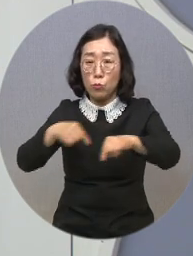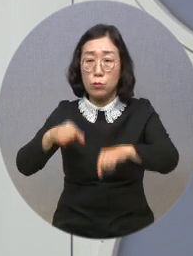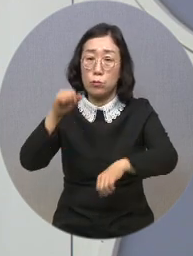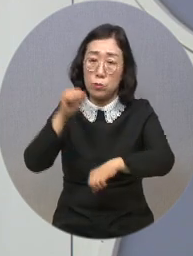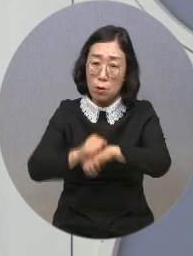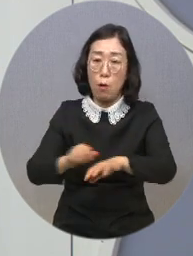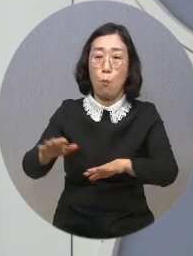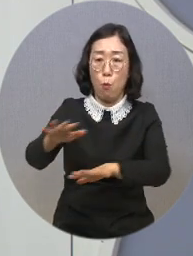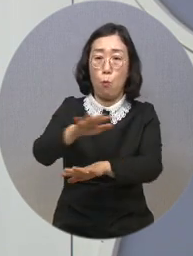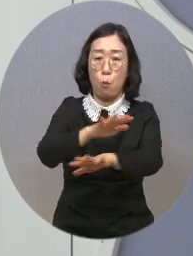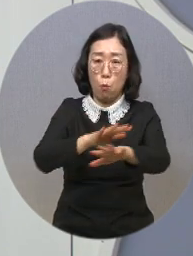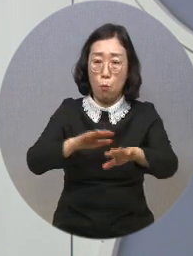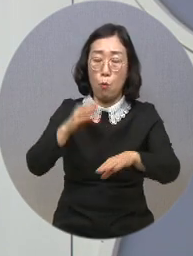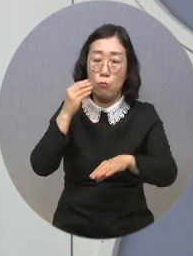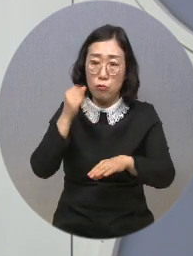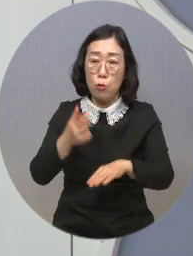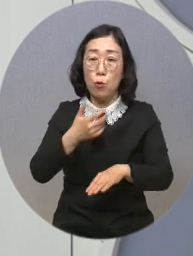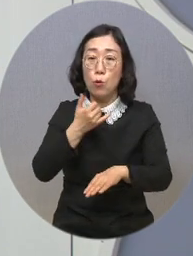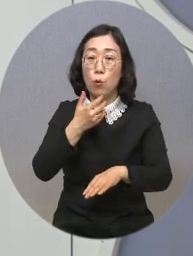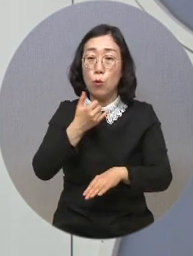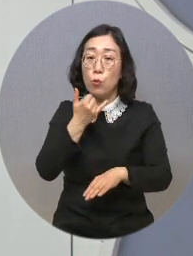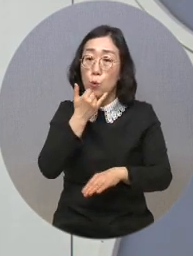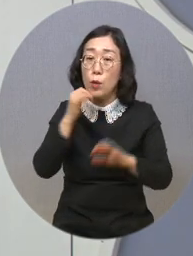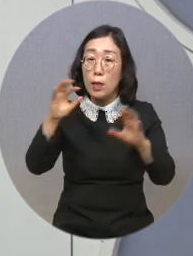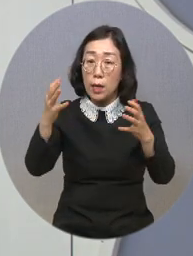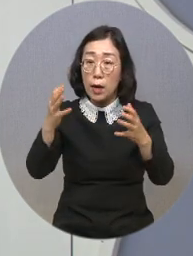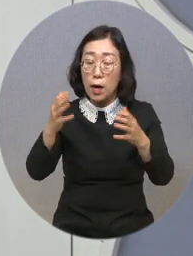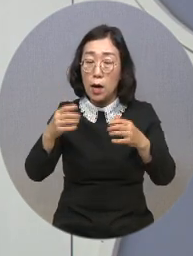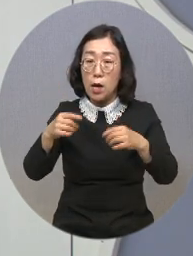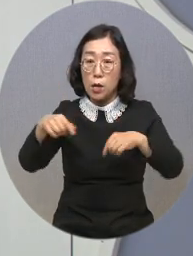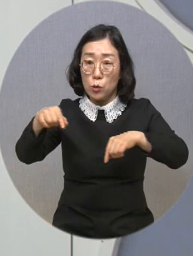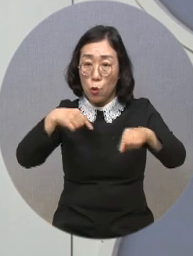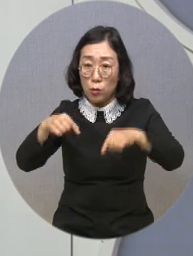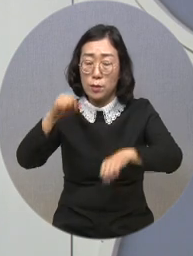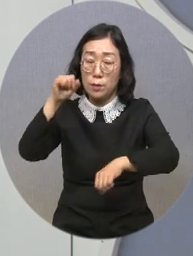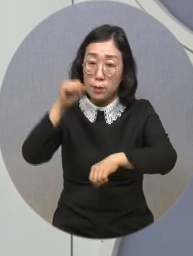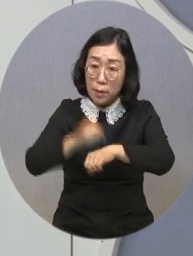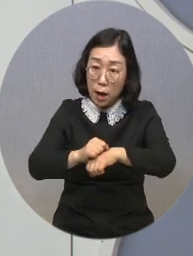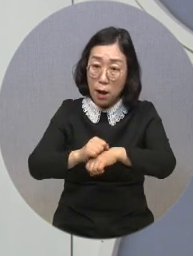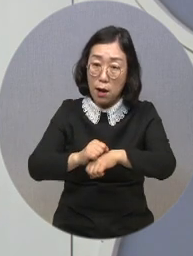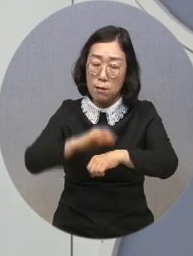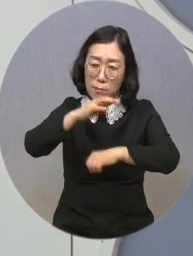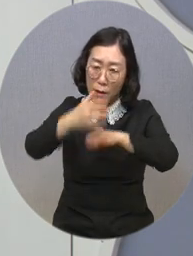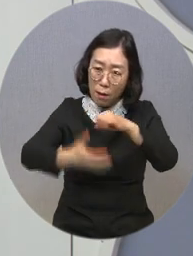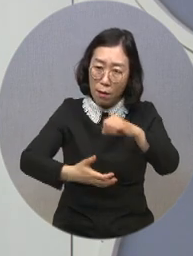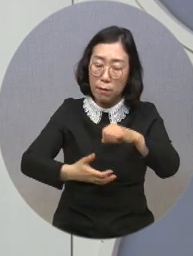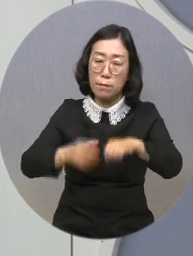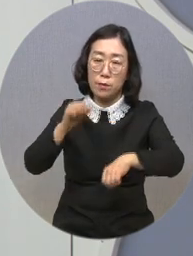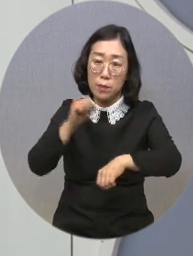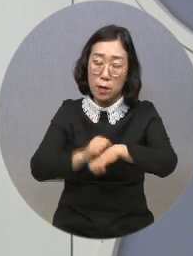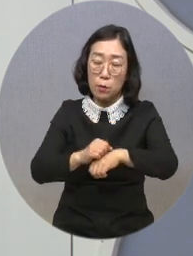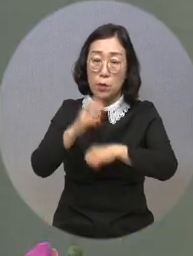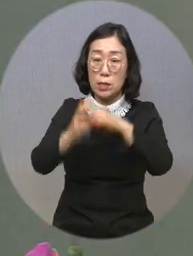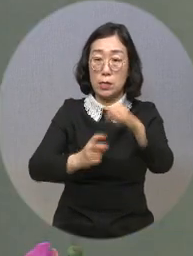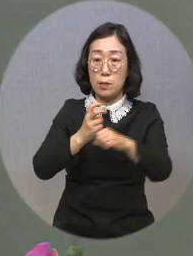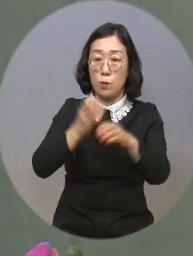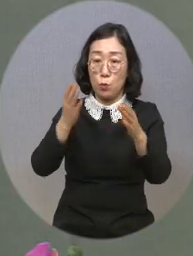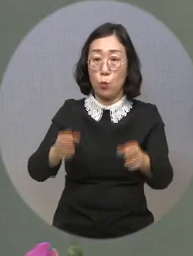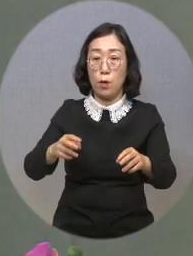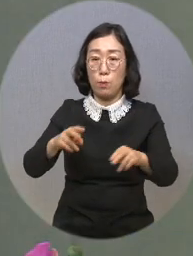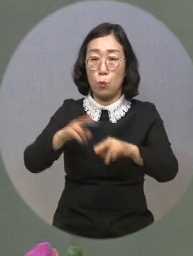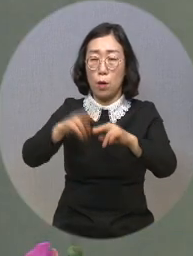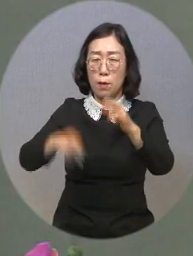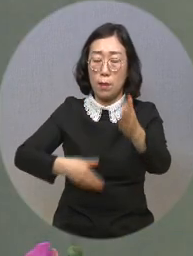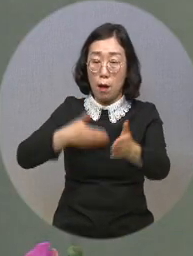그래서 독일이 지금 전 세계에서 정치가 가장 잘 되고 메르켈이 20년간 집권하고 나서도 퇴임할